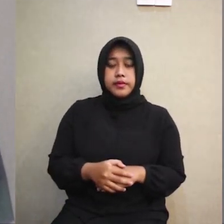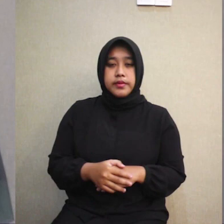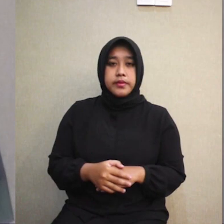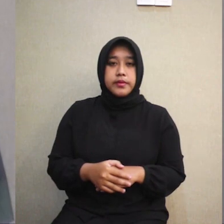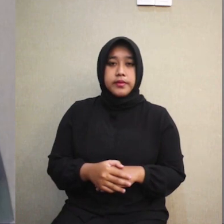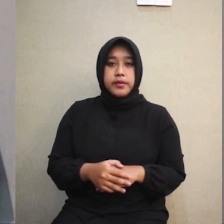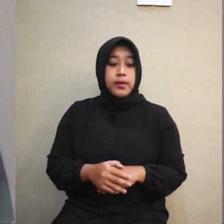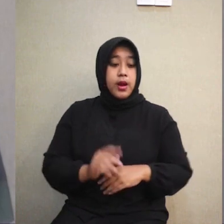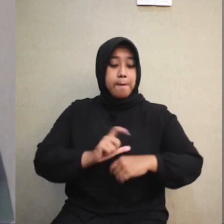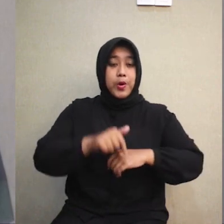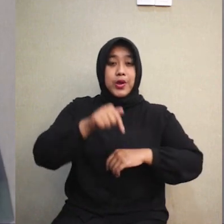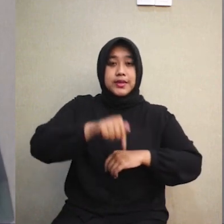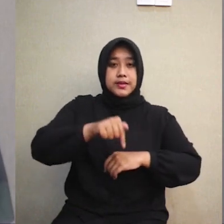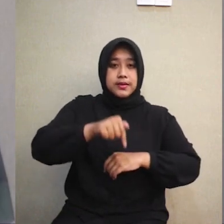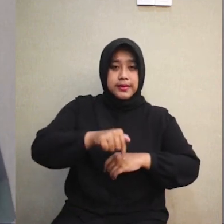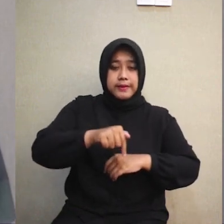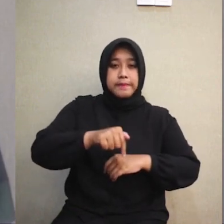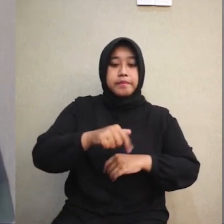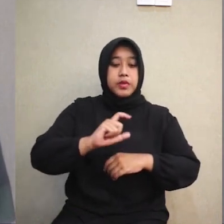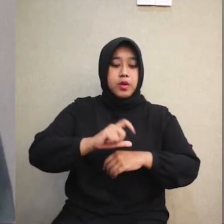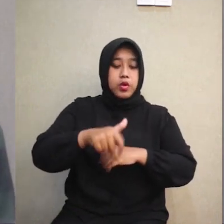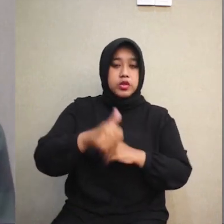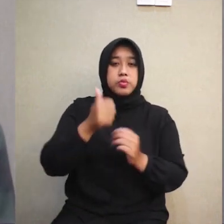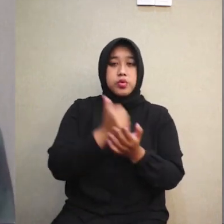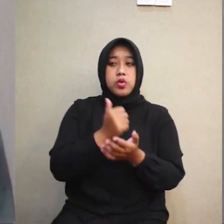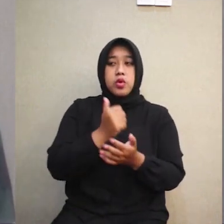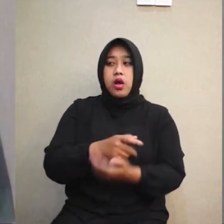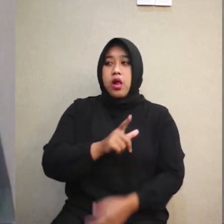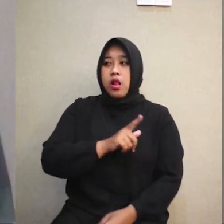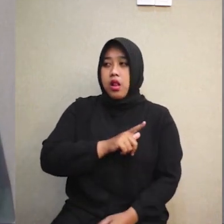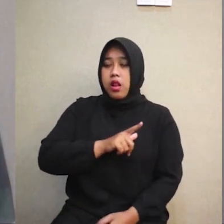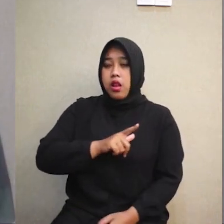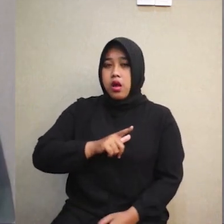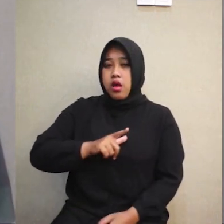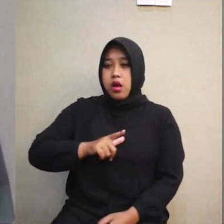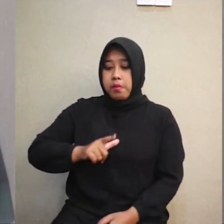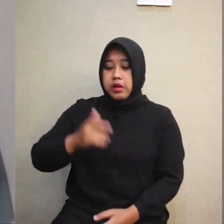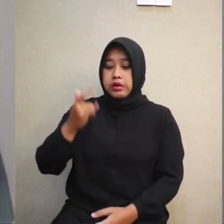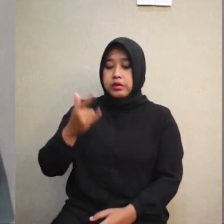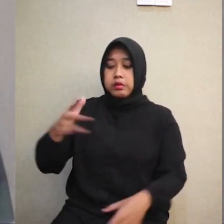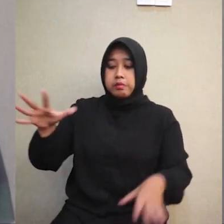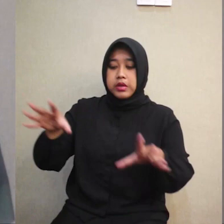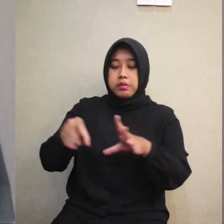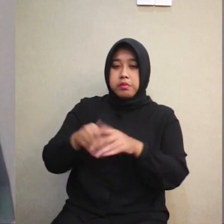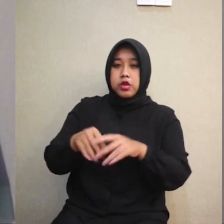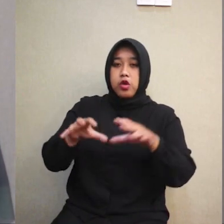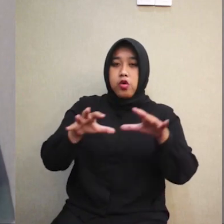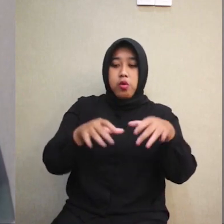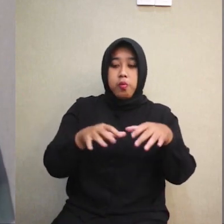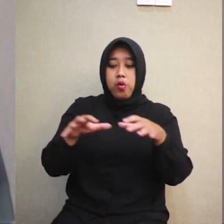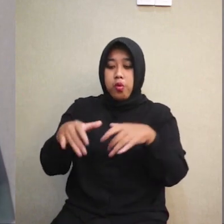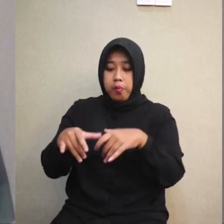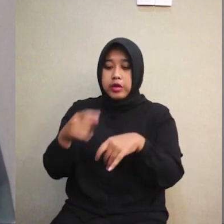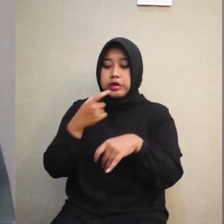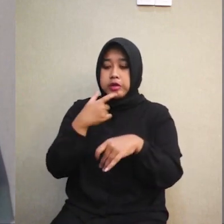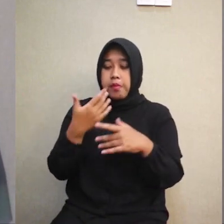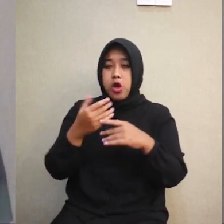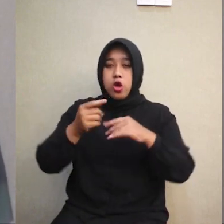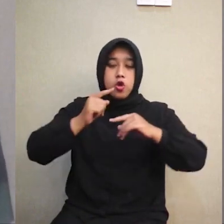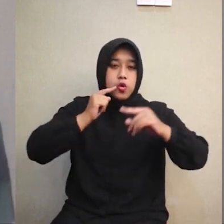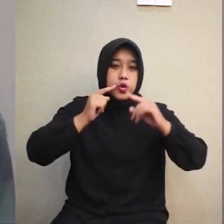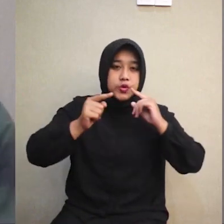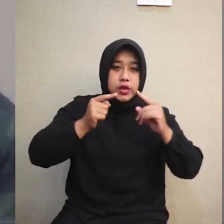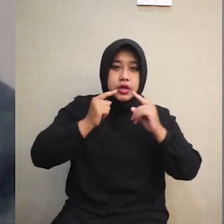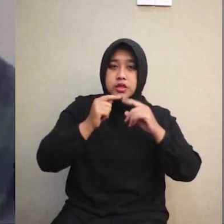proses itu juga prosesnya cukup lama juga dan melibatkan banyak pihak melalui konsultasi